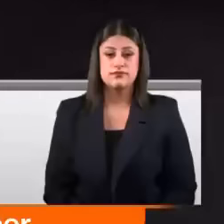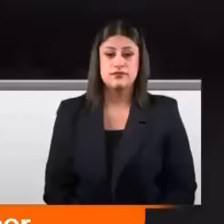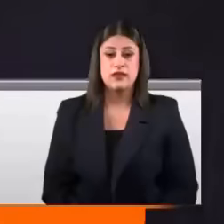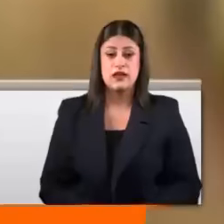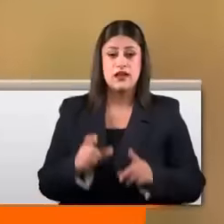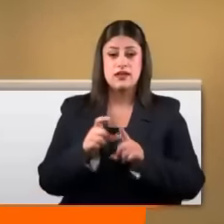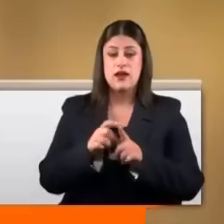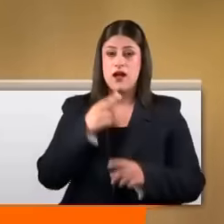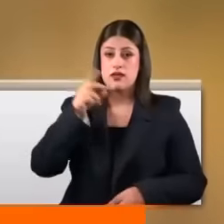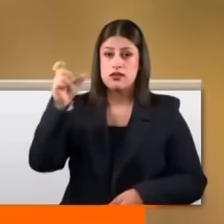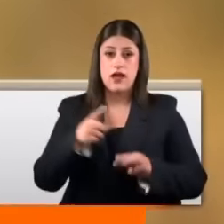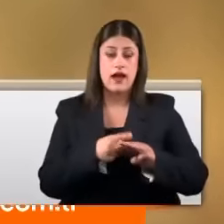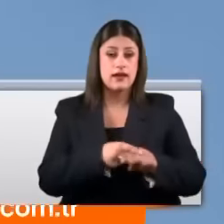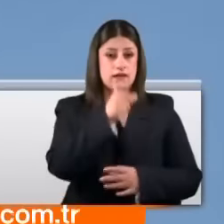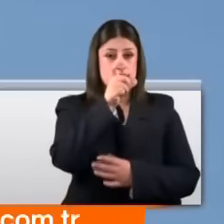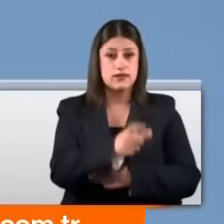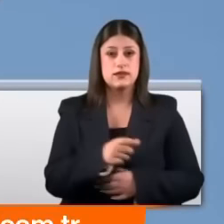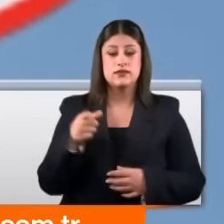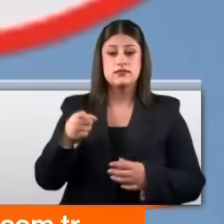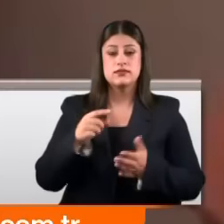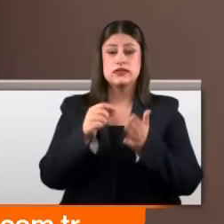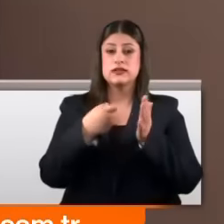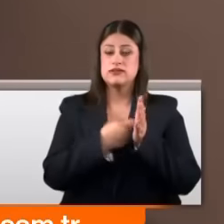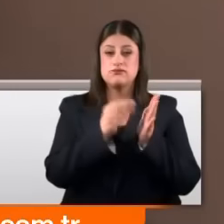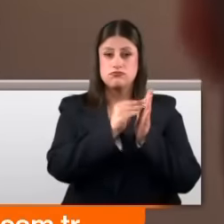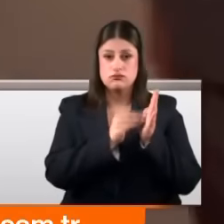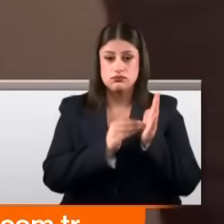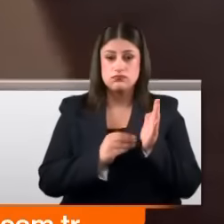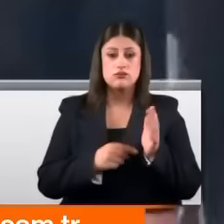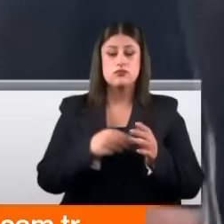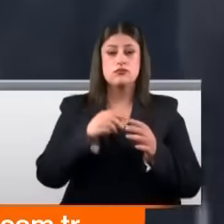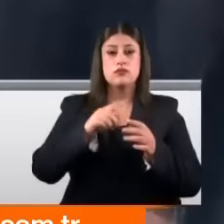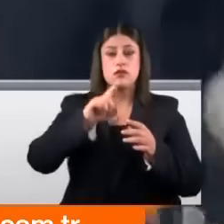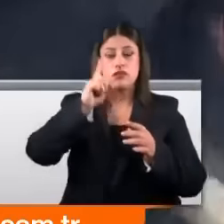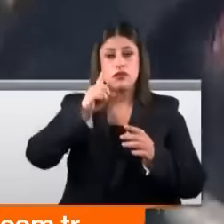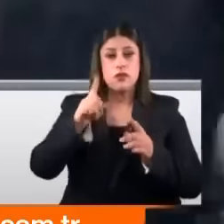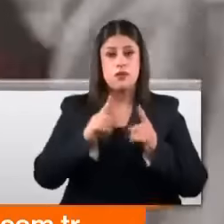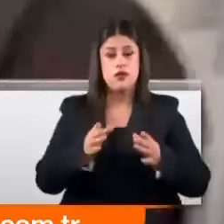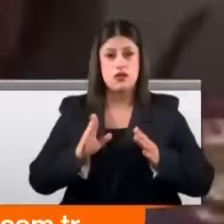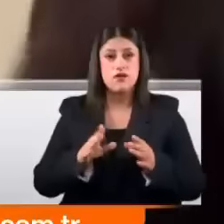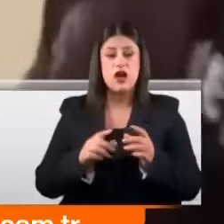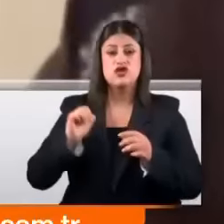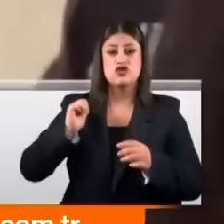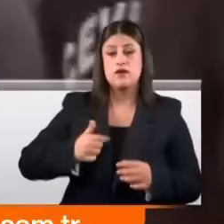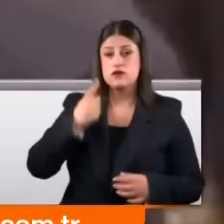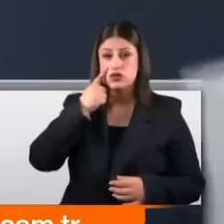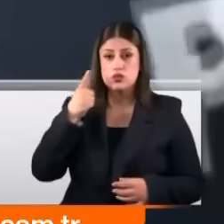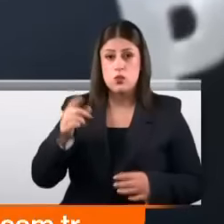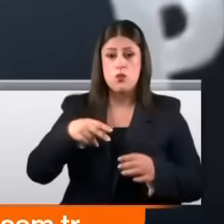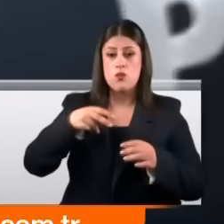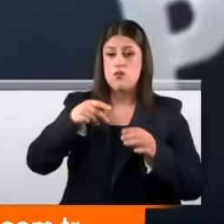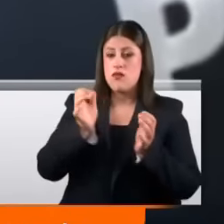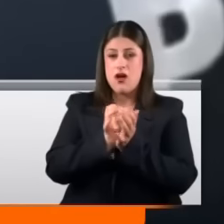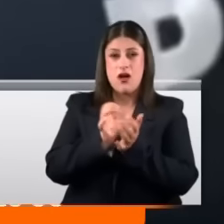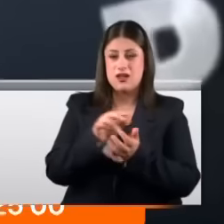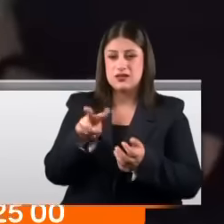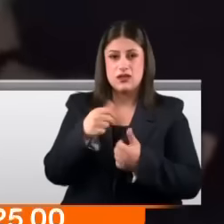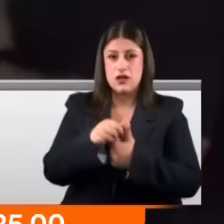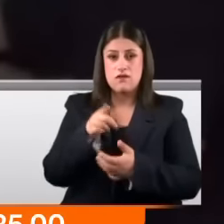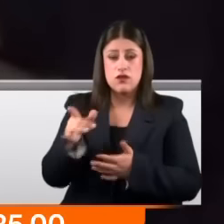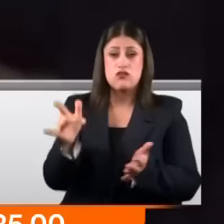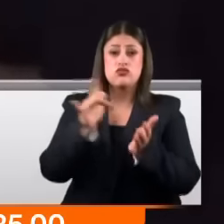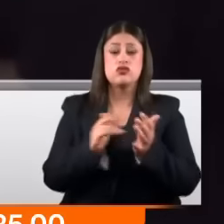Dilan ve Engin Polat hakkında düzenlenen iddianameler bir bir tamamlanıyor. Savcılık Polat çifti için ceza üstüne ceza